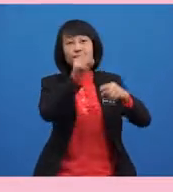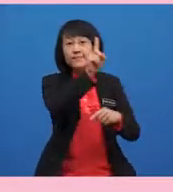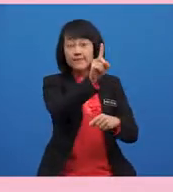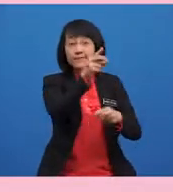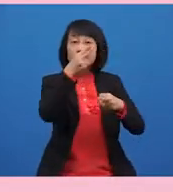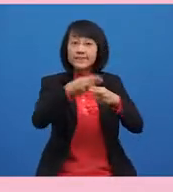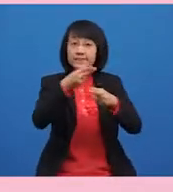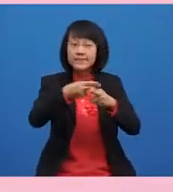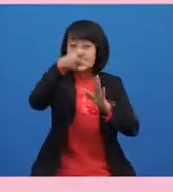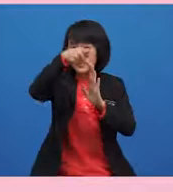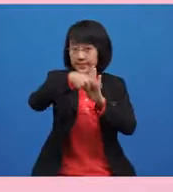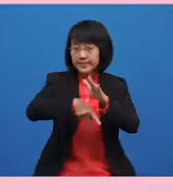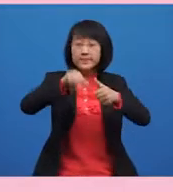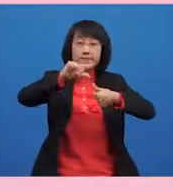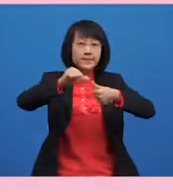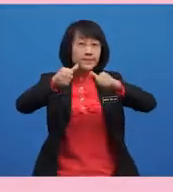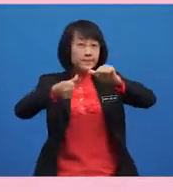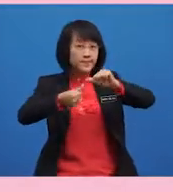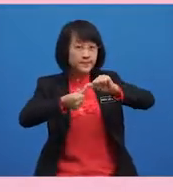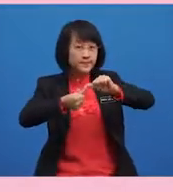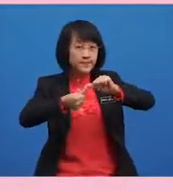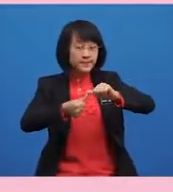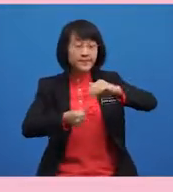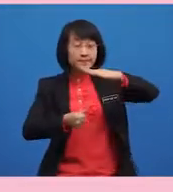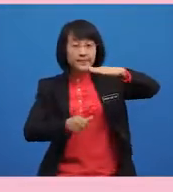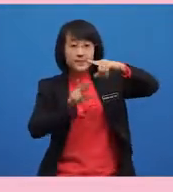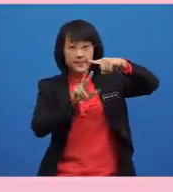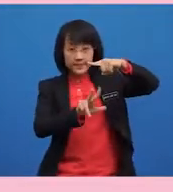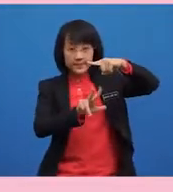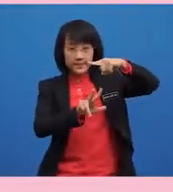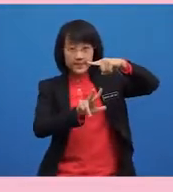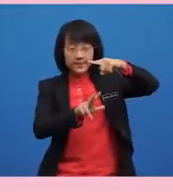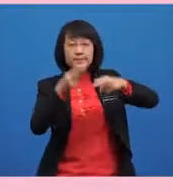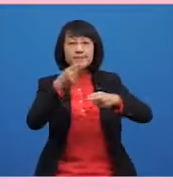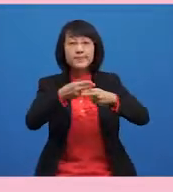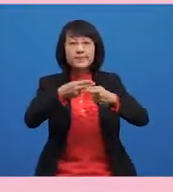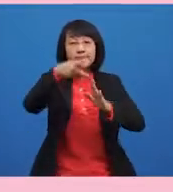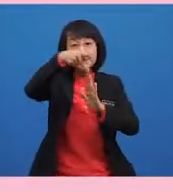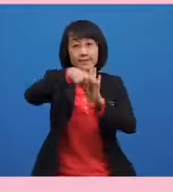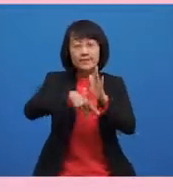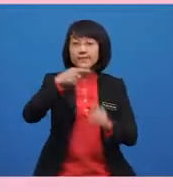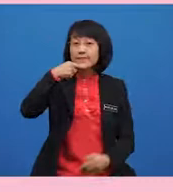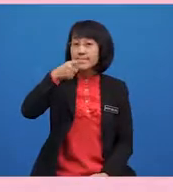sebagai pengangka dan 3 pula dikenali sebagai penyebut.